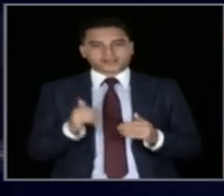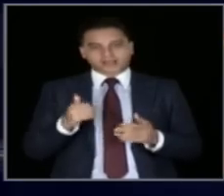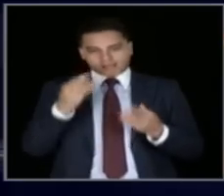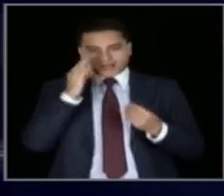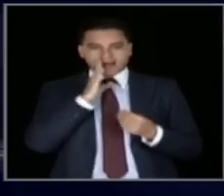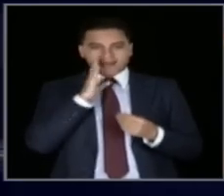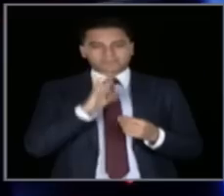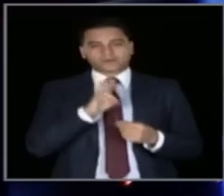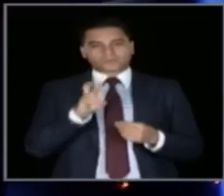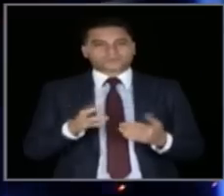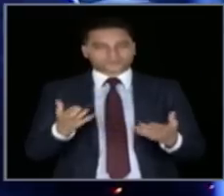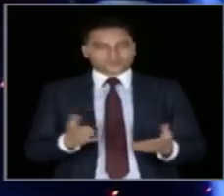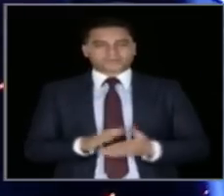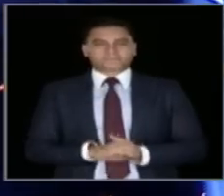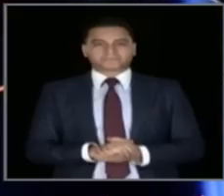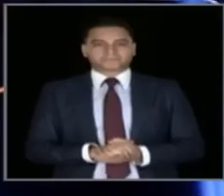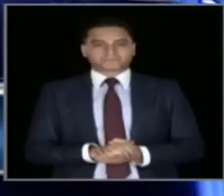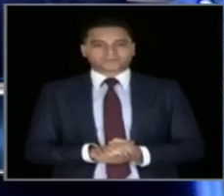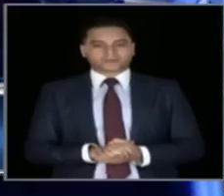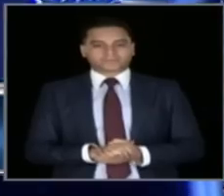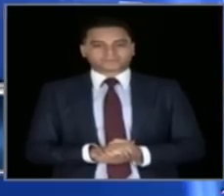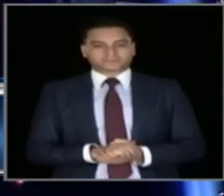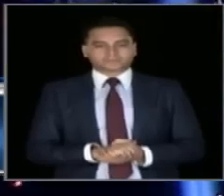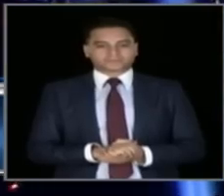علم، والسؤال هو